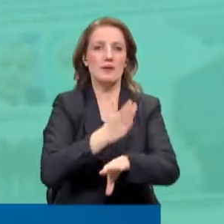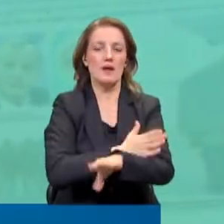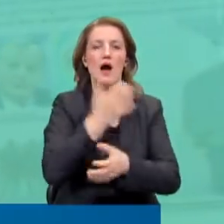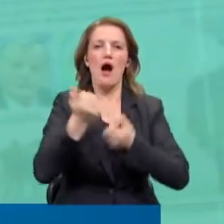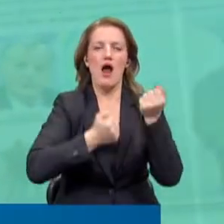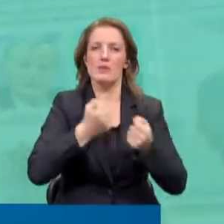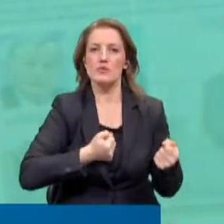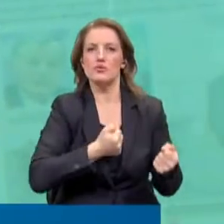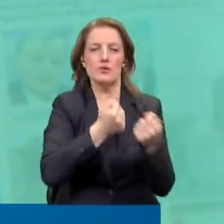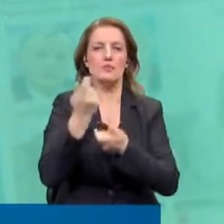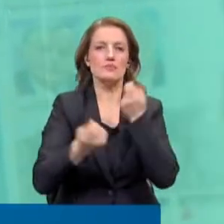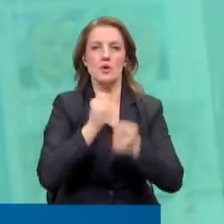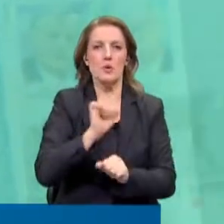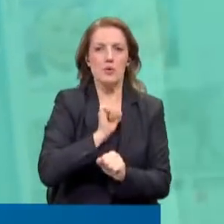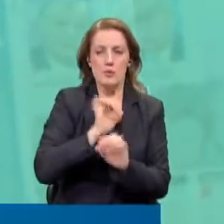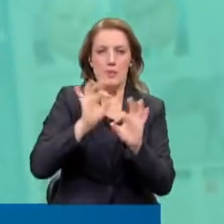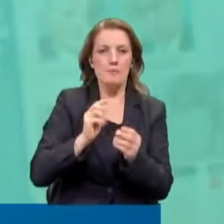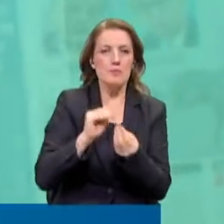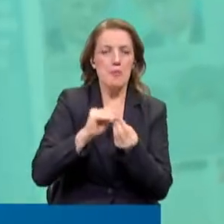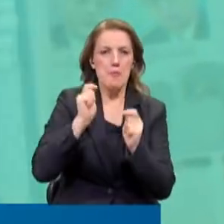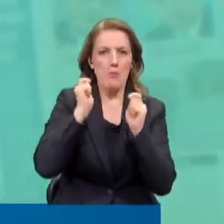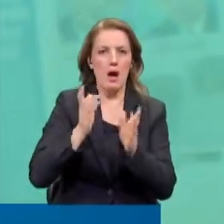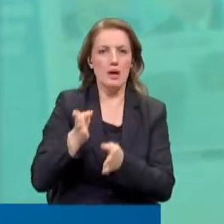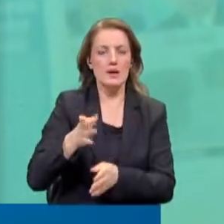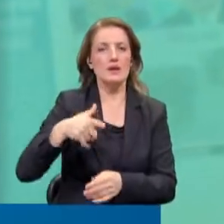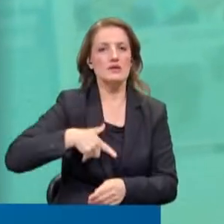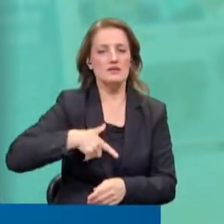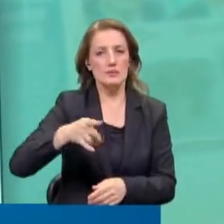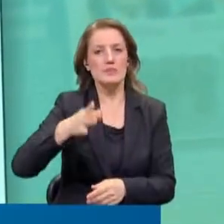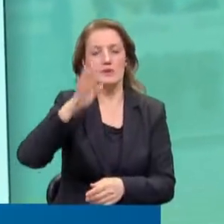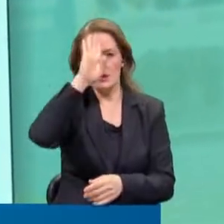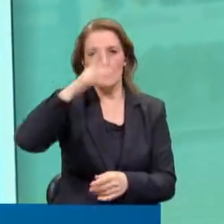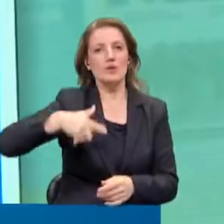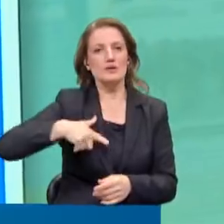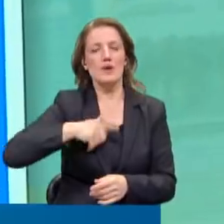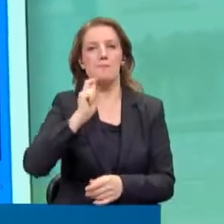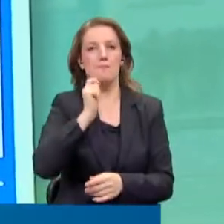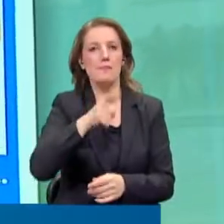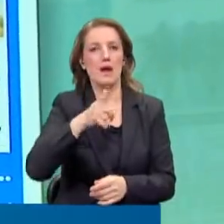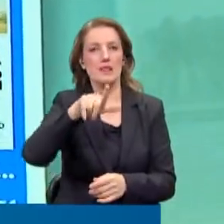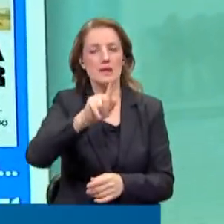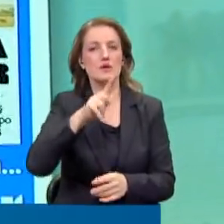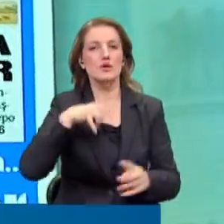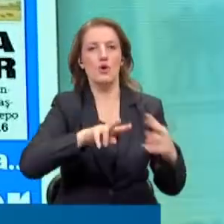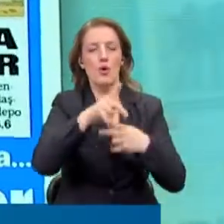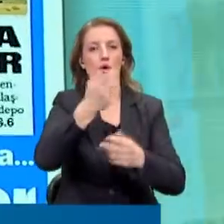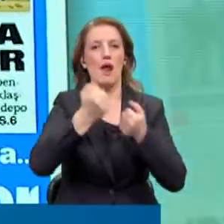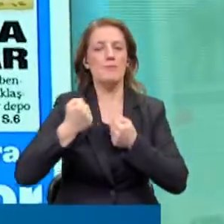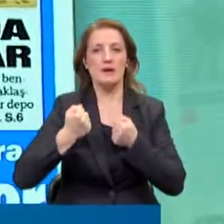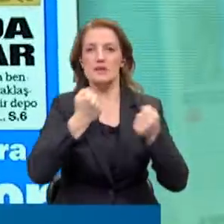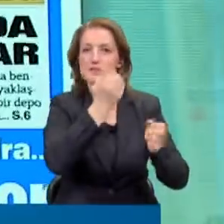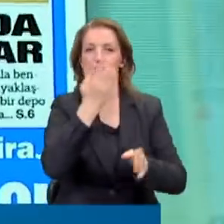otomobilini kullanmaya korkar hale geldi. Örneğin İstanbul'dan İzmir'e paralı köprü ve yolları kullanarak otomobiliyle